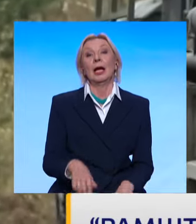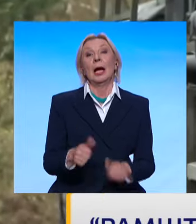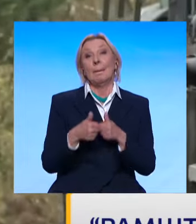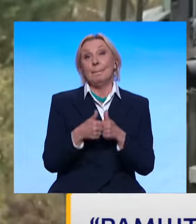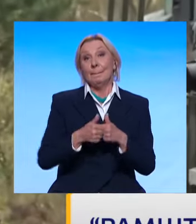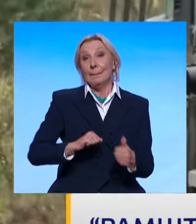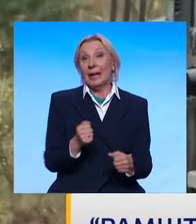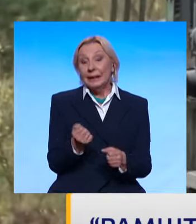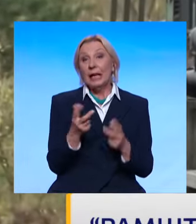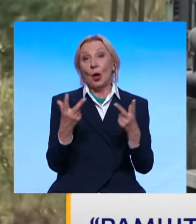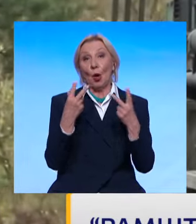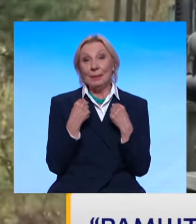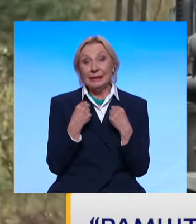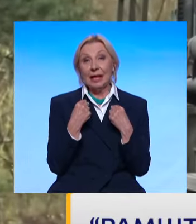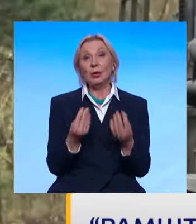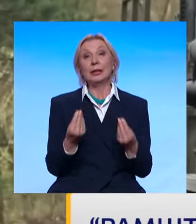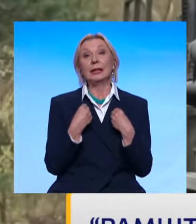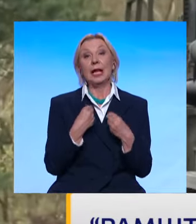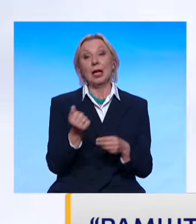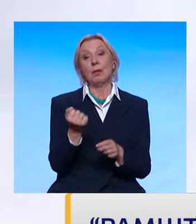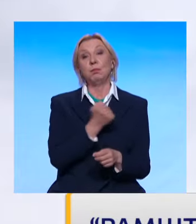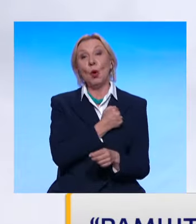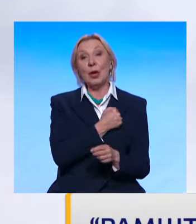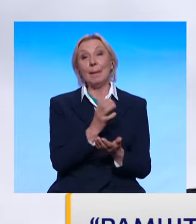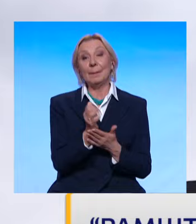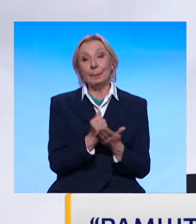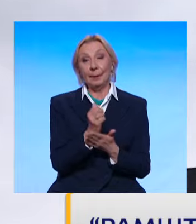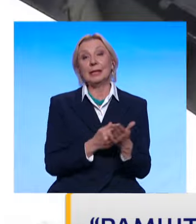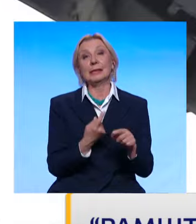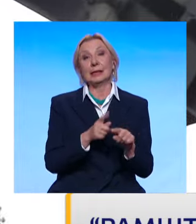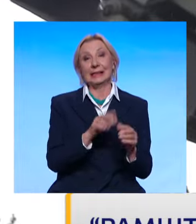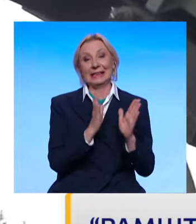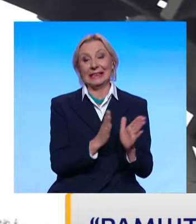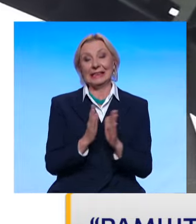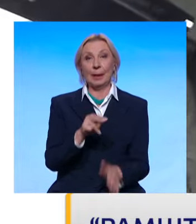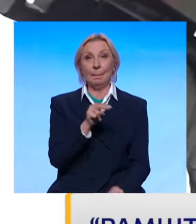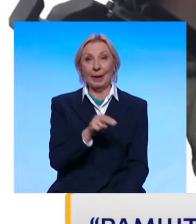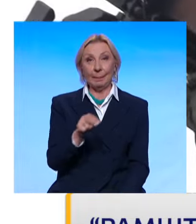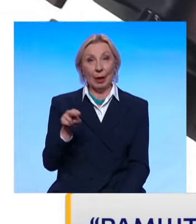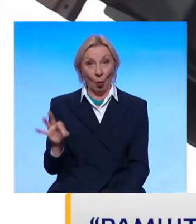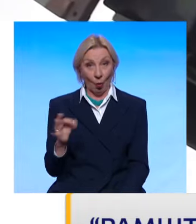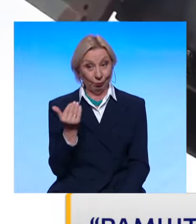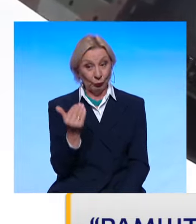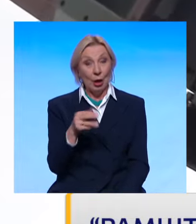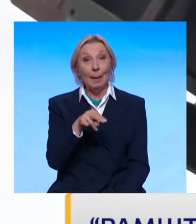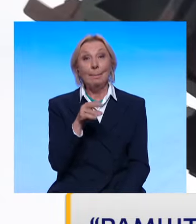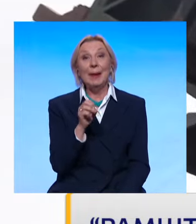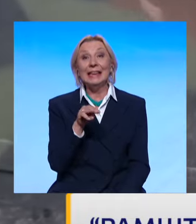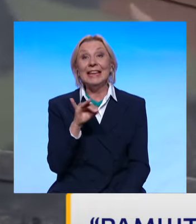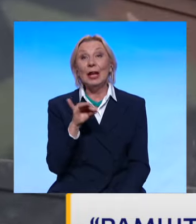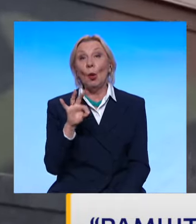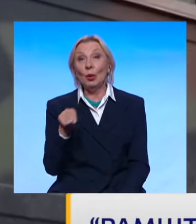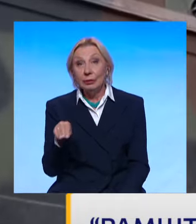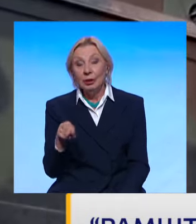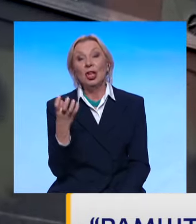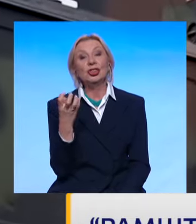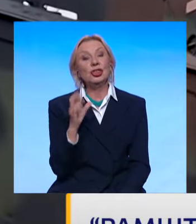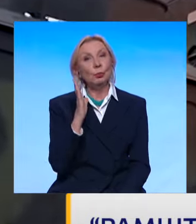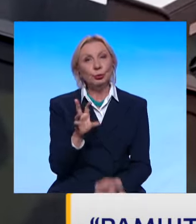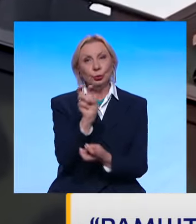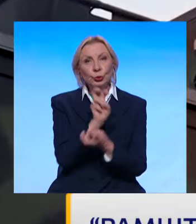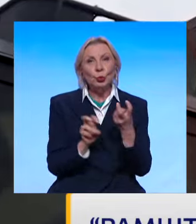Партнери обіцяють надати боєприпаси до вже існуючих в Україні систем ППО «Насамс» та «Петріот». А ще кажуть, шукатимуть